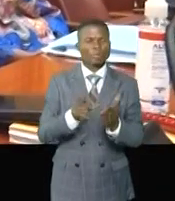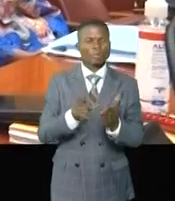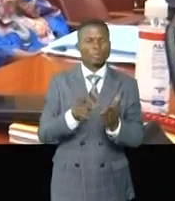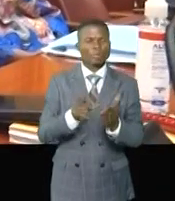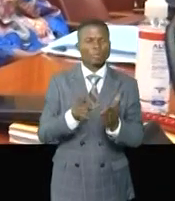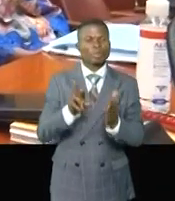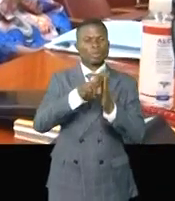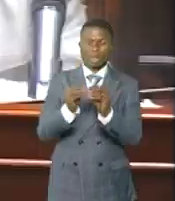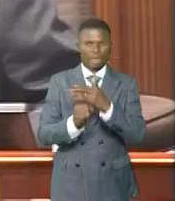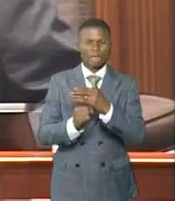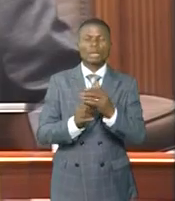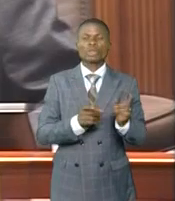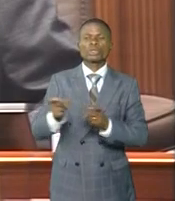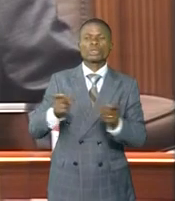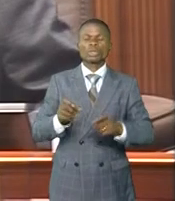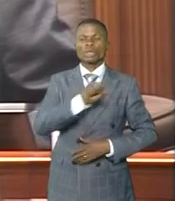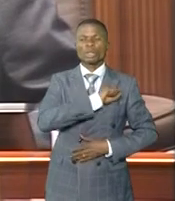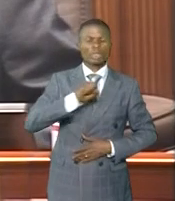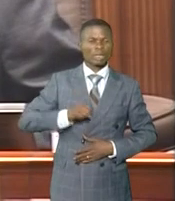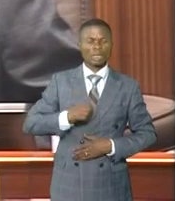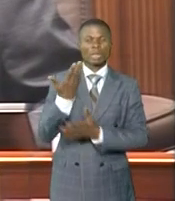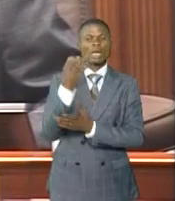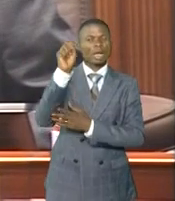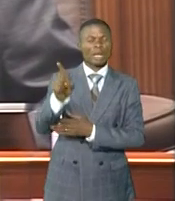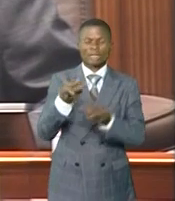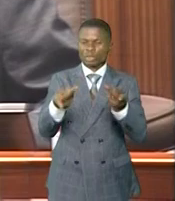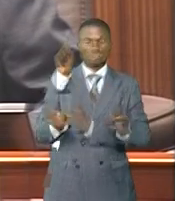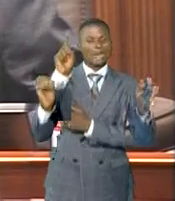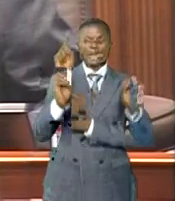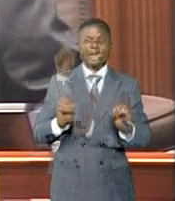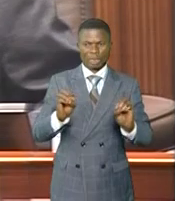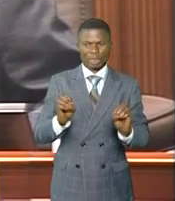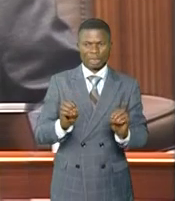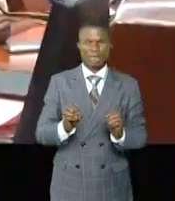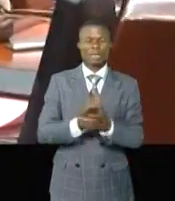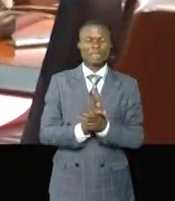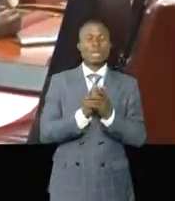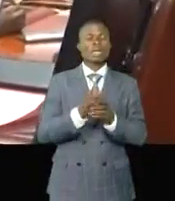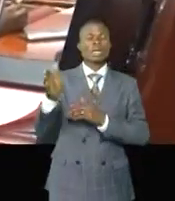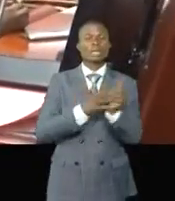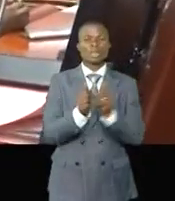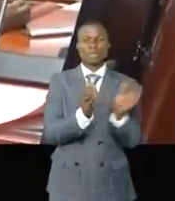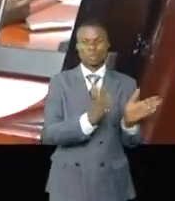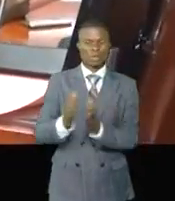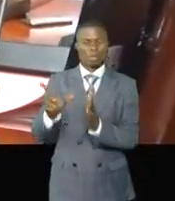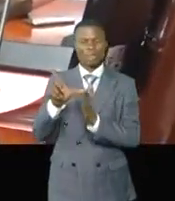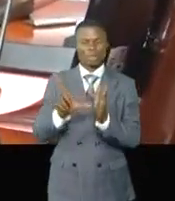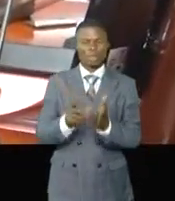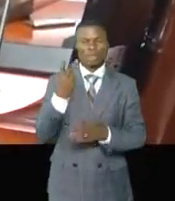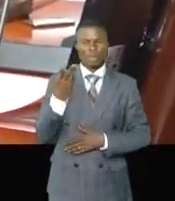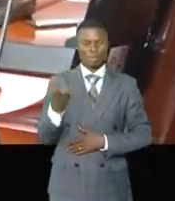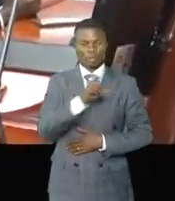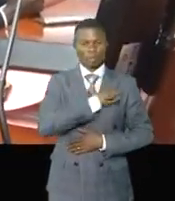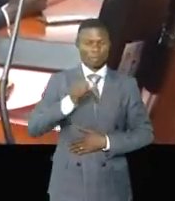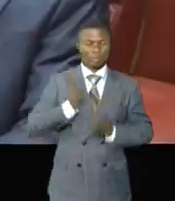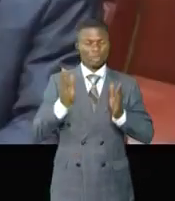qui a. Cette motion n'avait pas sa place car elle viole les dispositions des deux textes des lois. Les sénateurs qui